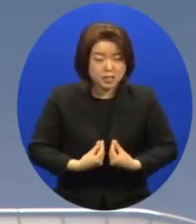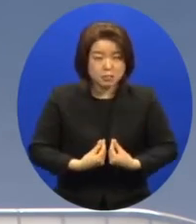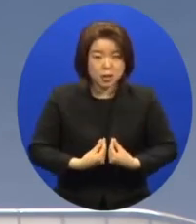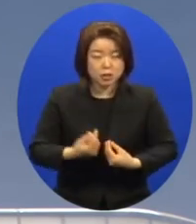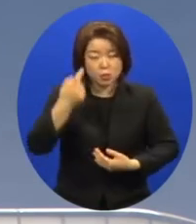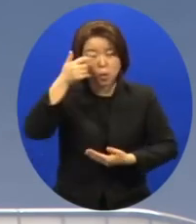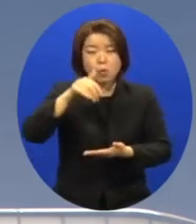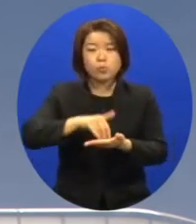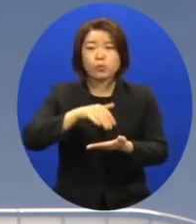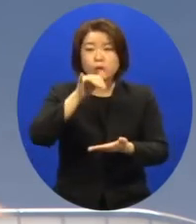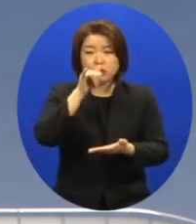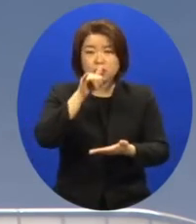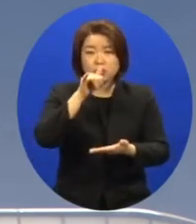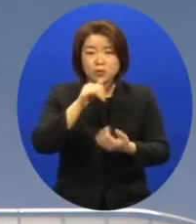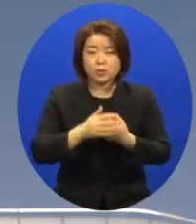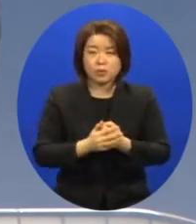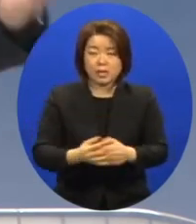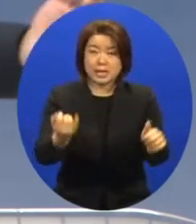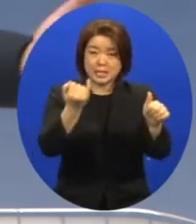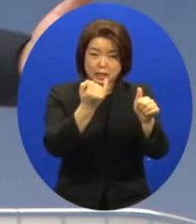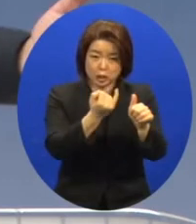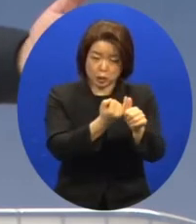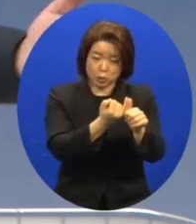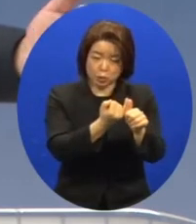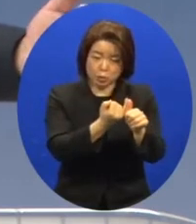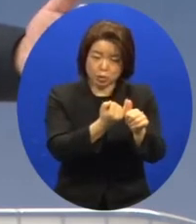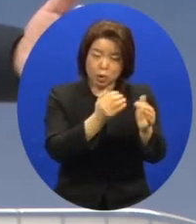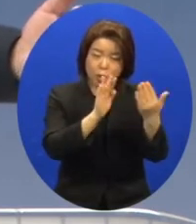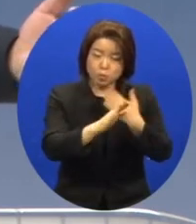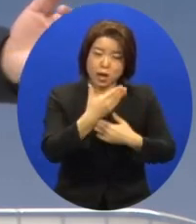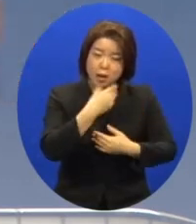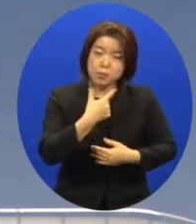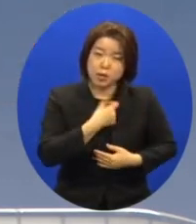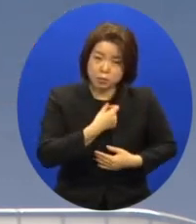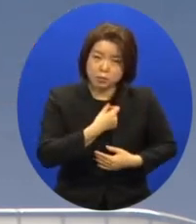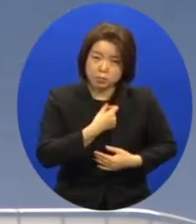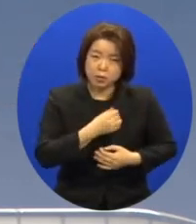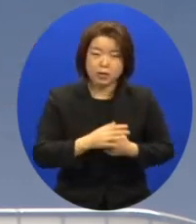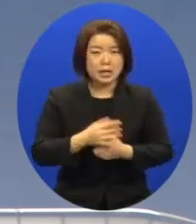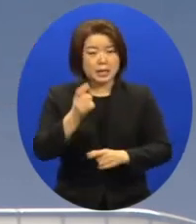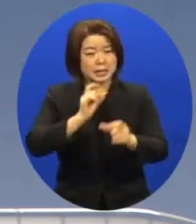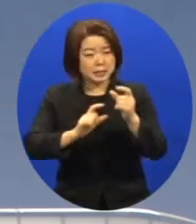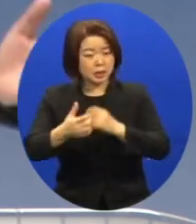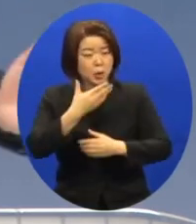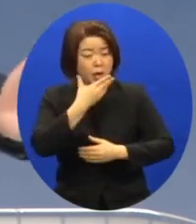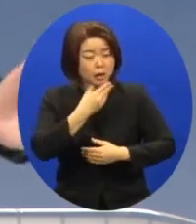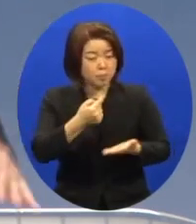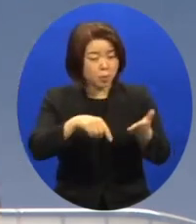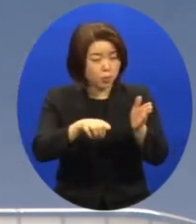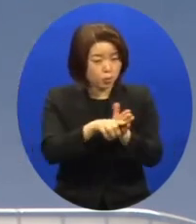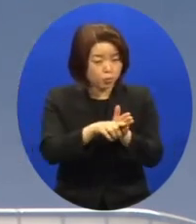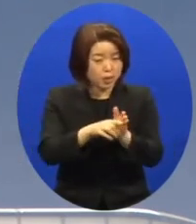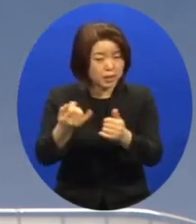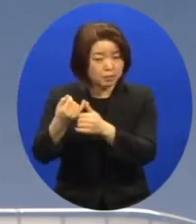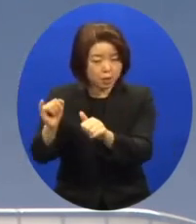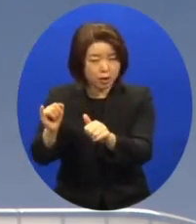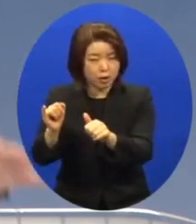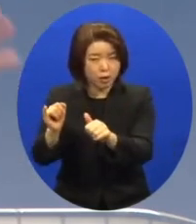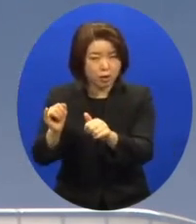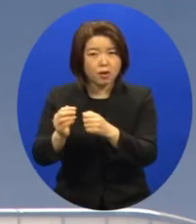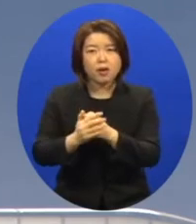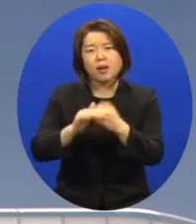됩니다 결혼해서 행복하게 되는 것 조금 더 행복해지려고 이요원 하는거